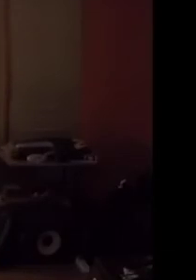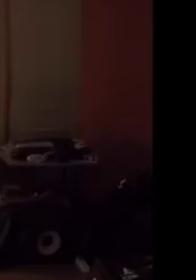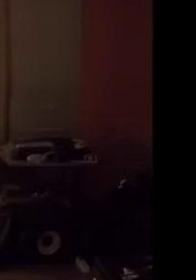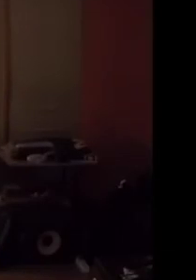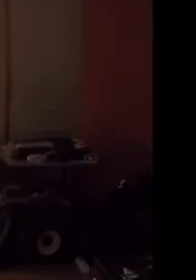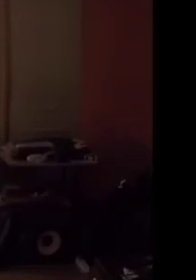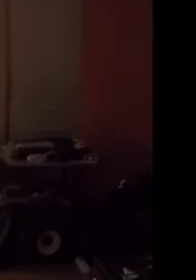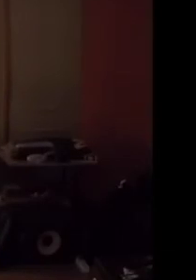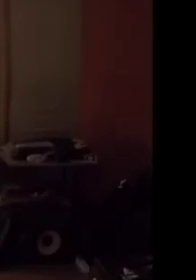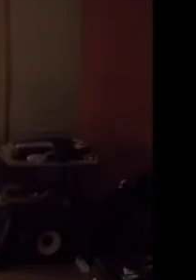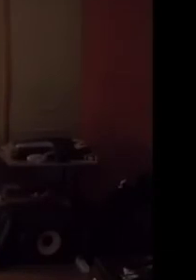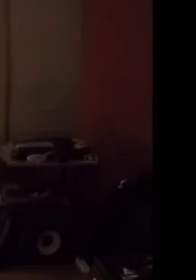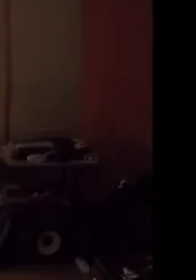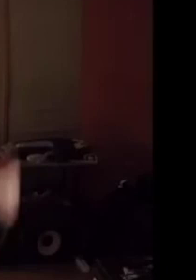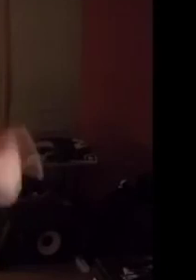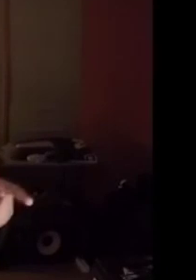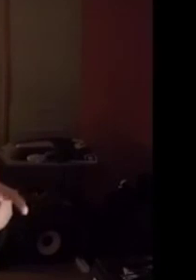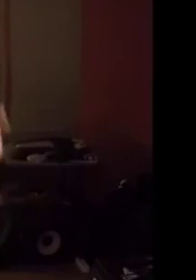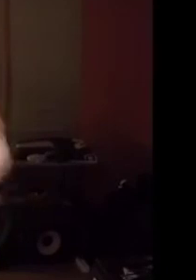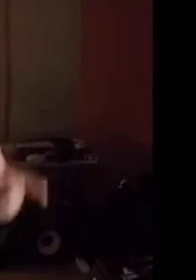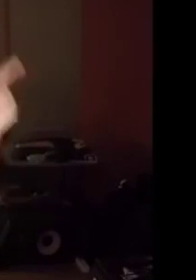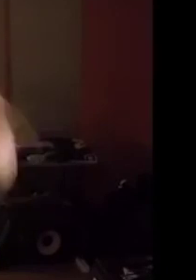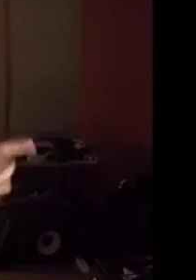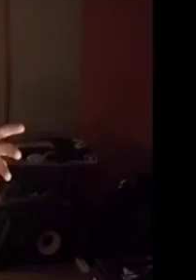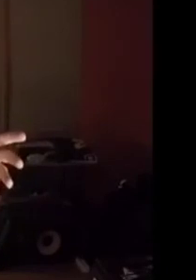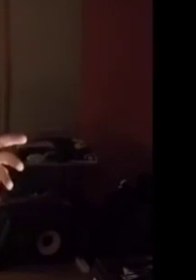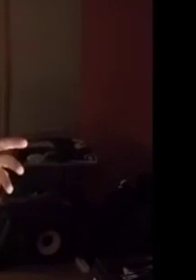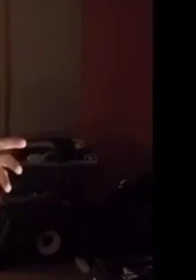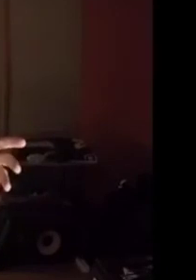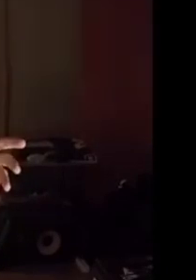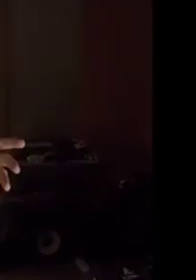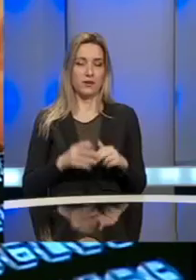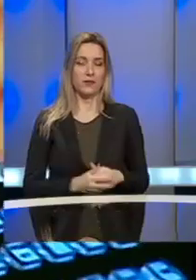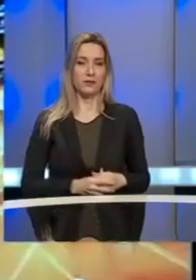Za kolektiv, karantin show, stay connected and disinfected.